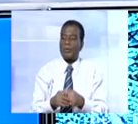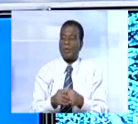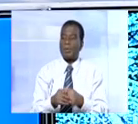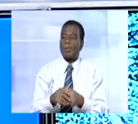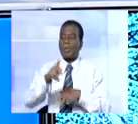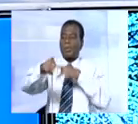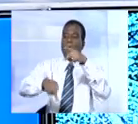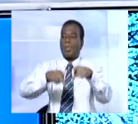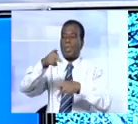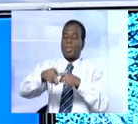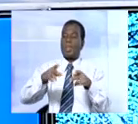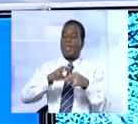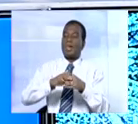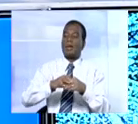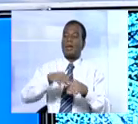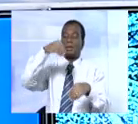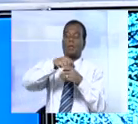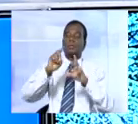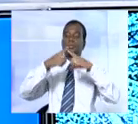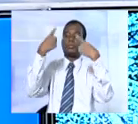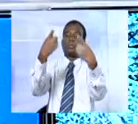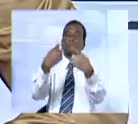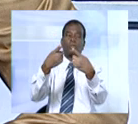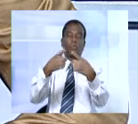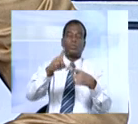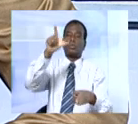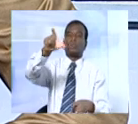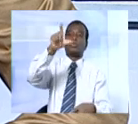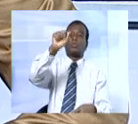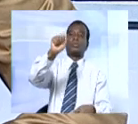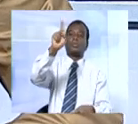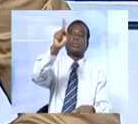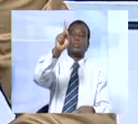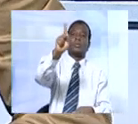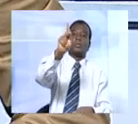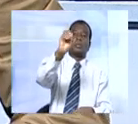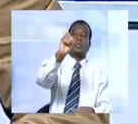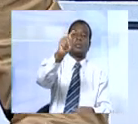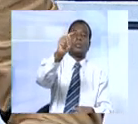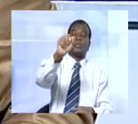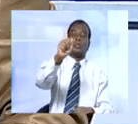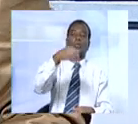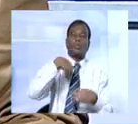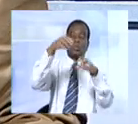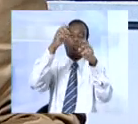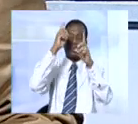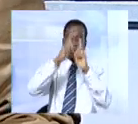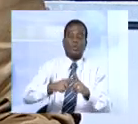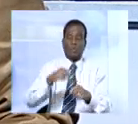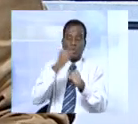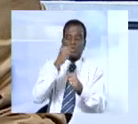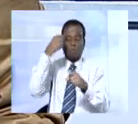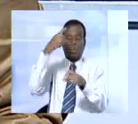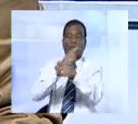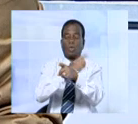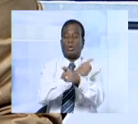Les populations de Gagoré dans le département de Lakota ont décidé d'œuvrer pour le développement de leur